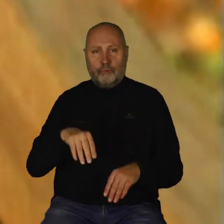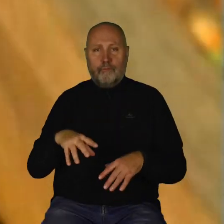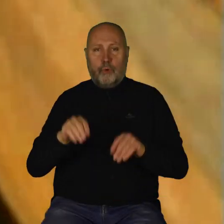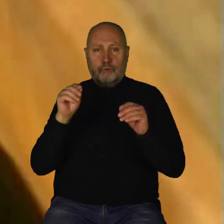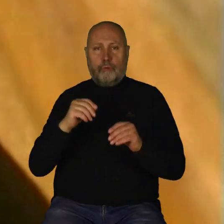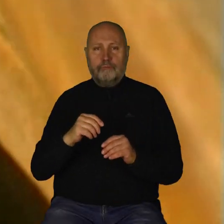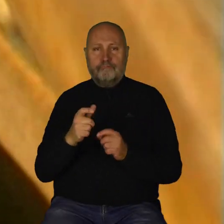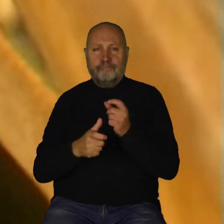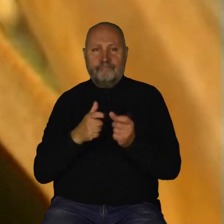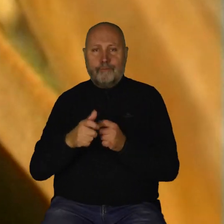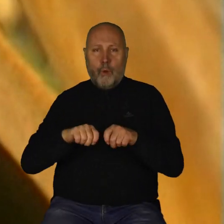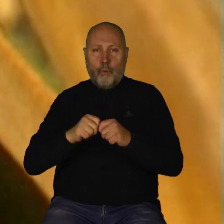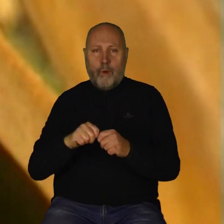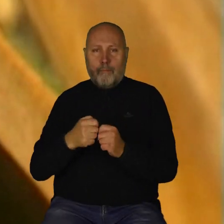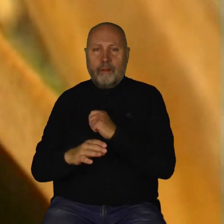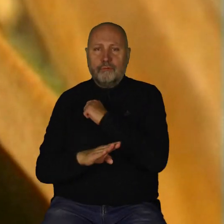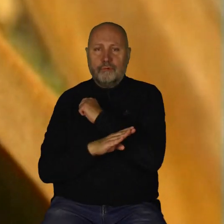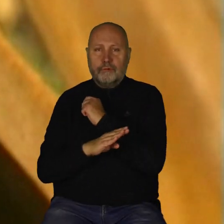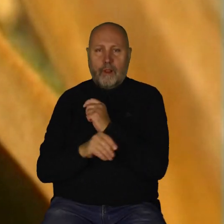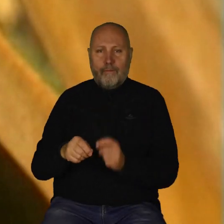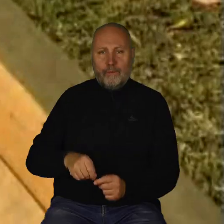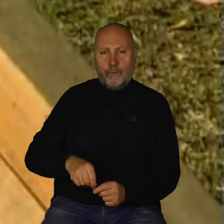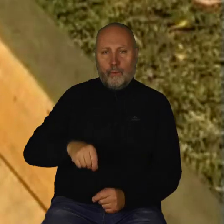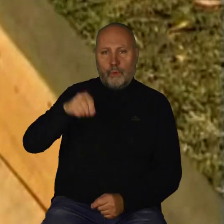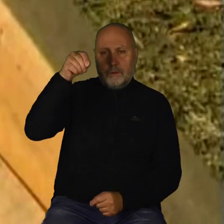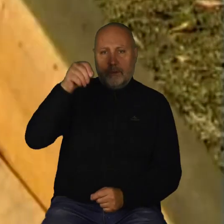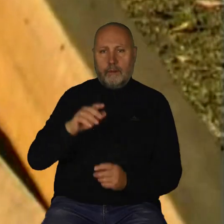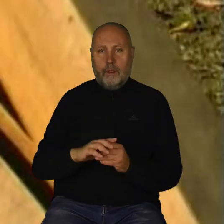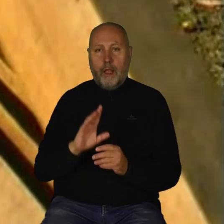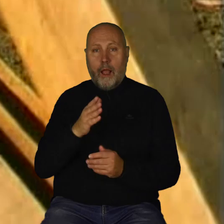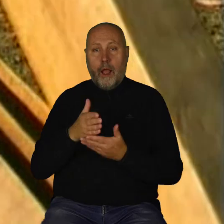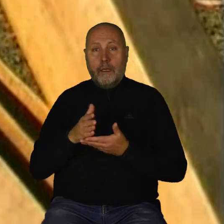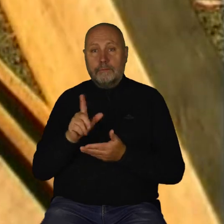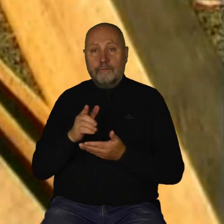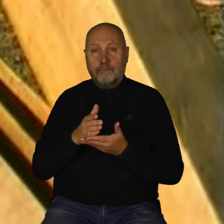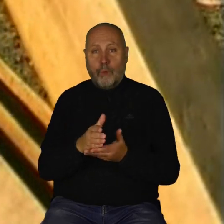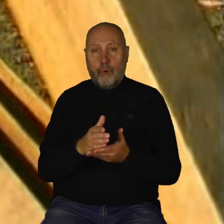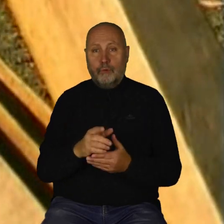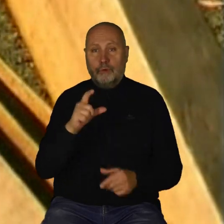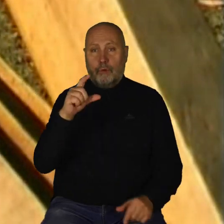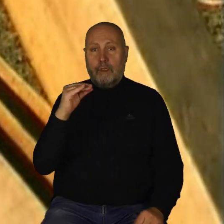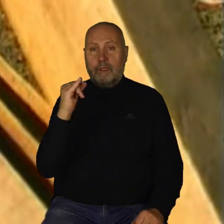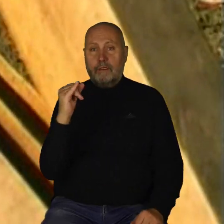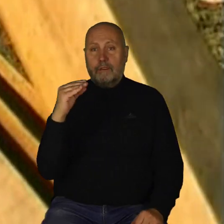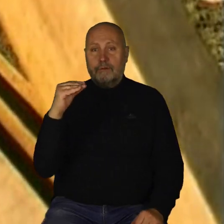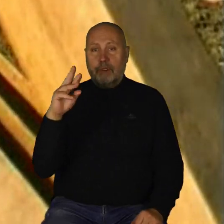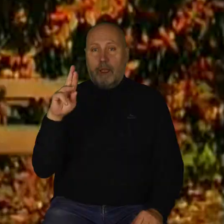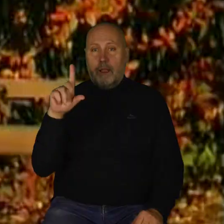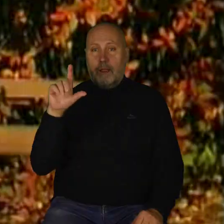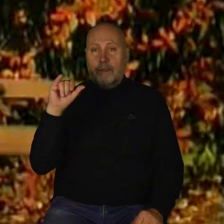łodygi za pomocą ccy można był dokładniej pozbyć zdrewniałych